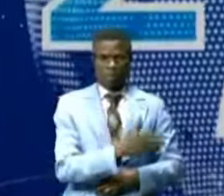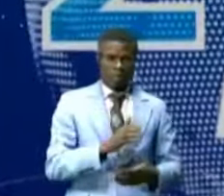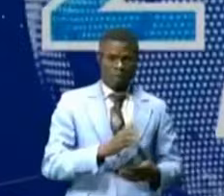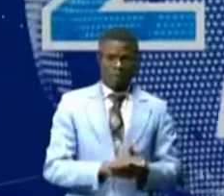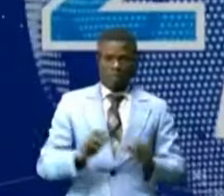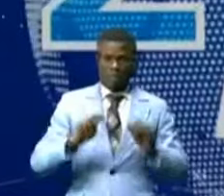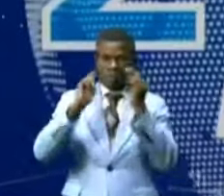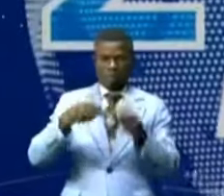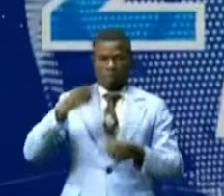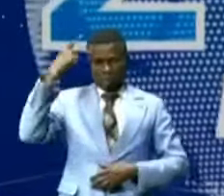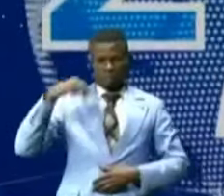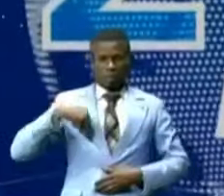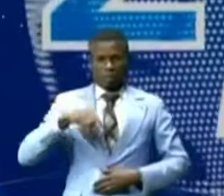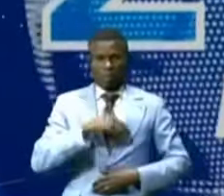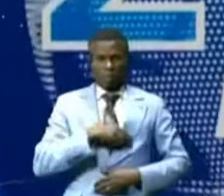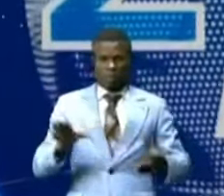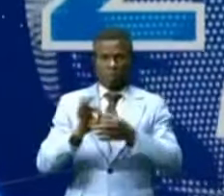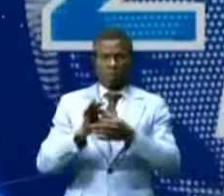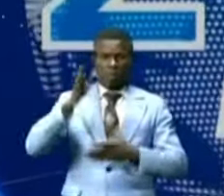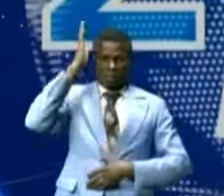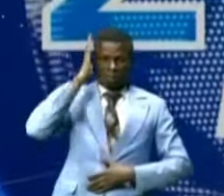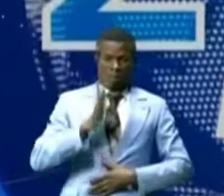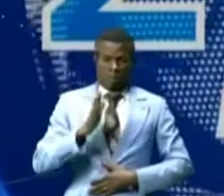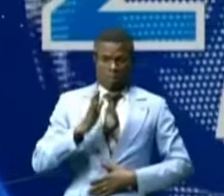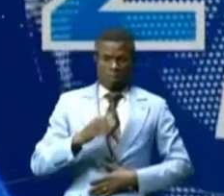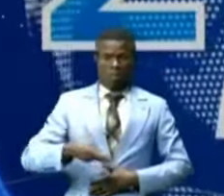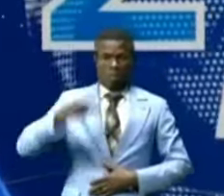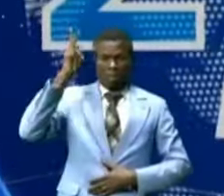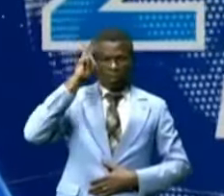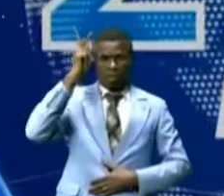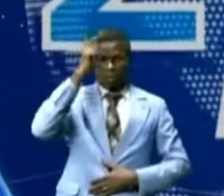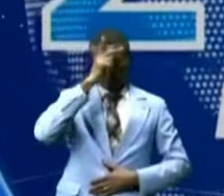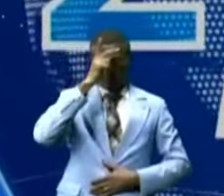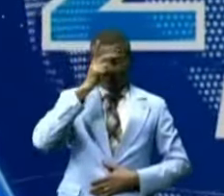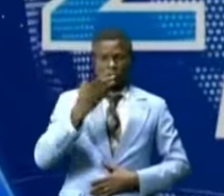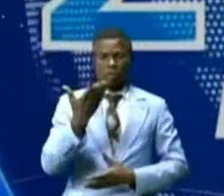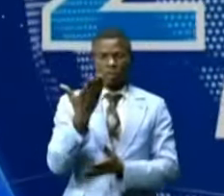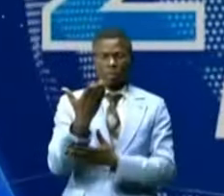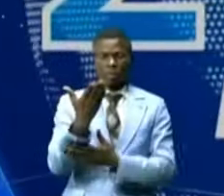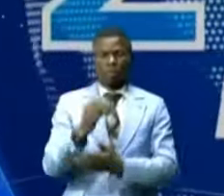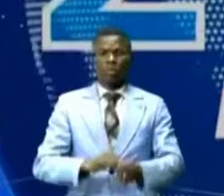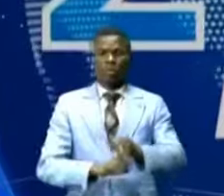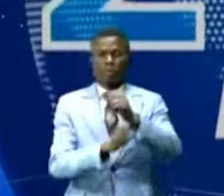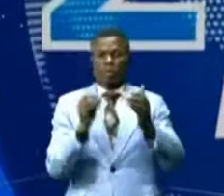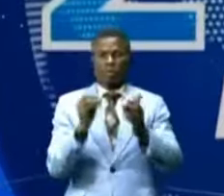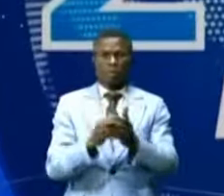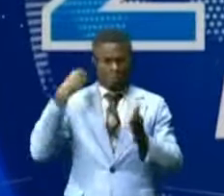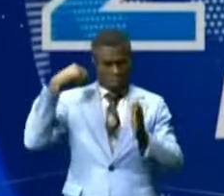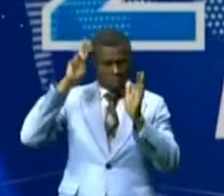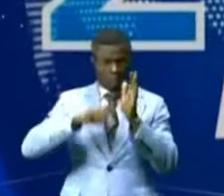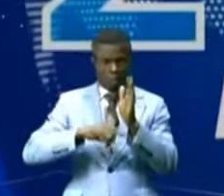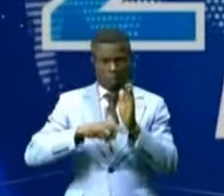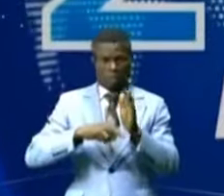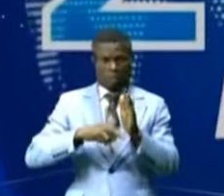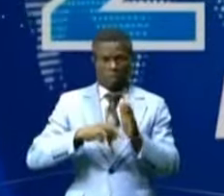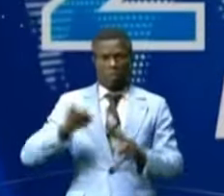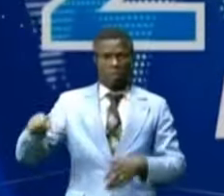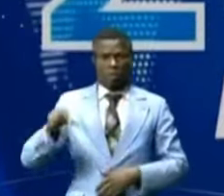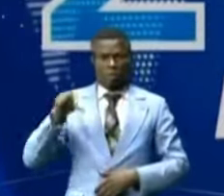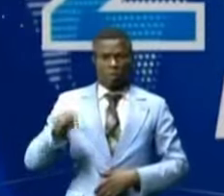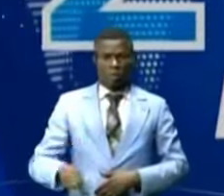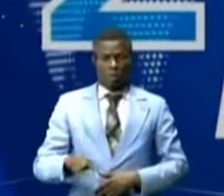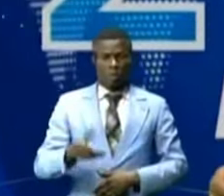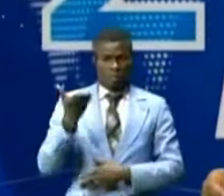Les partis politiques membres de l'Union sacrée au Katanga réitèrent leur soutien au gouverneur Jacques Yabula Katwe.